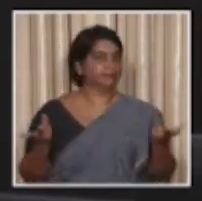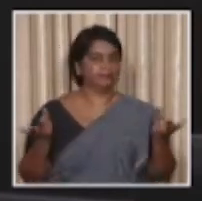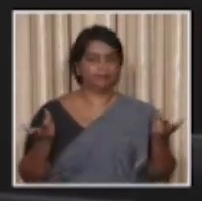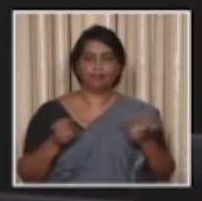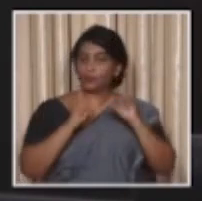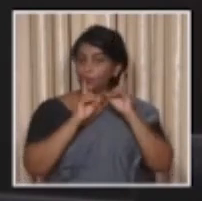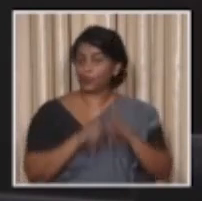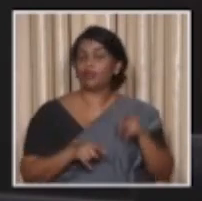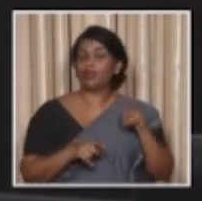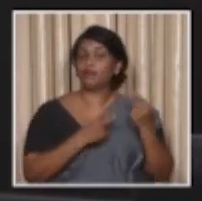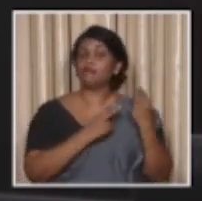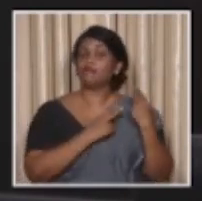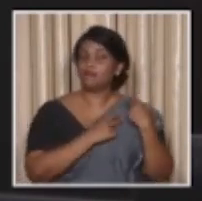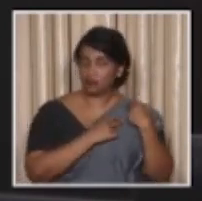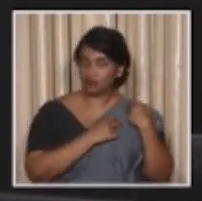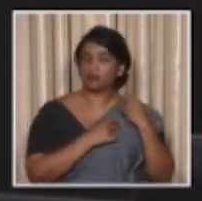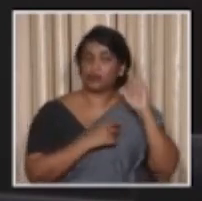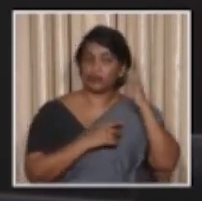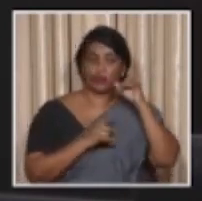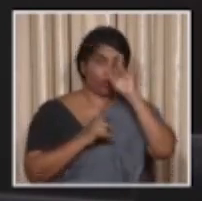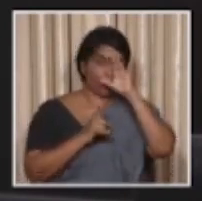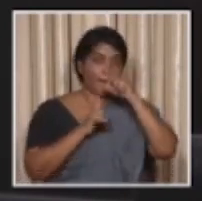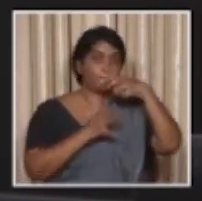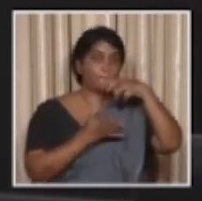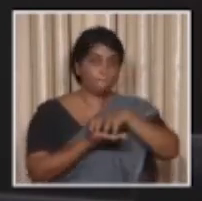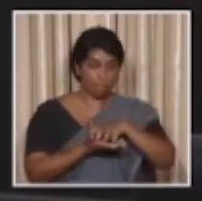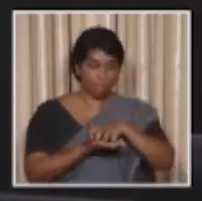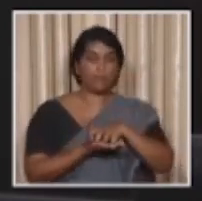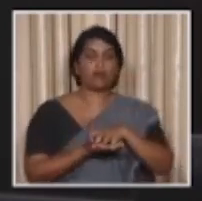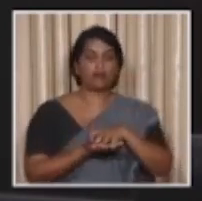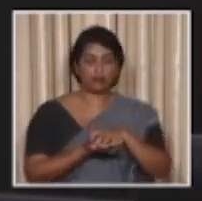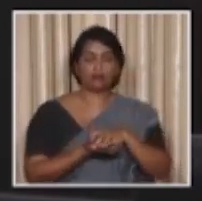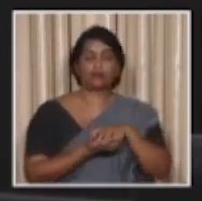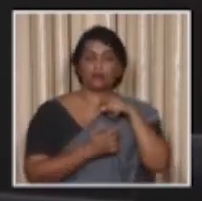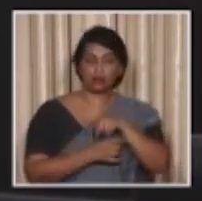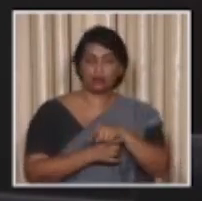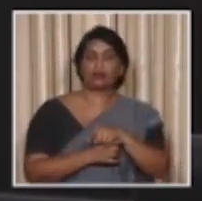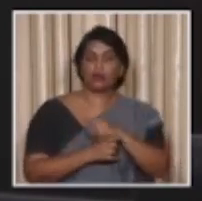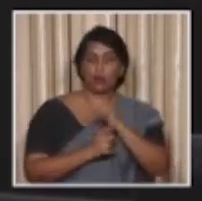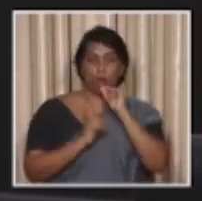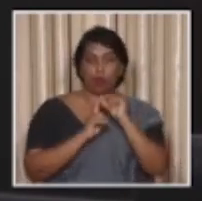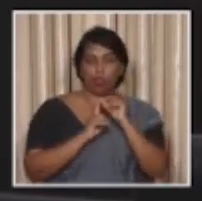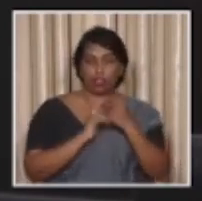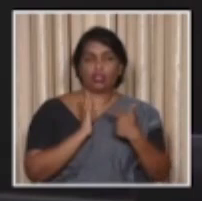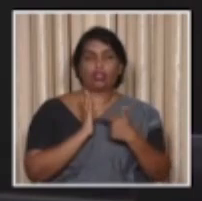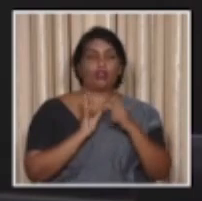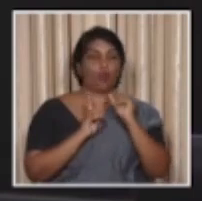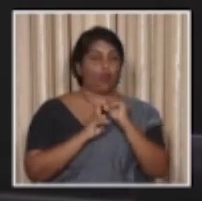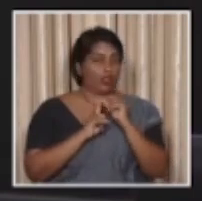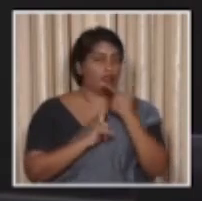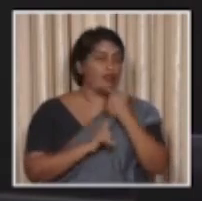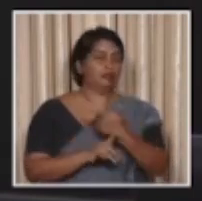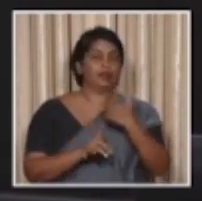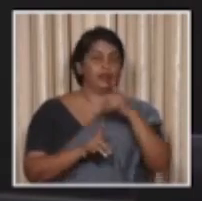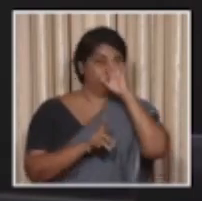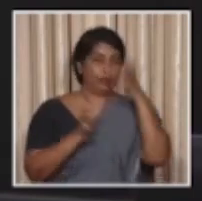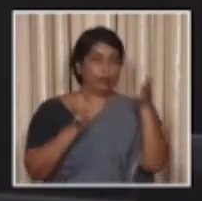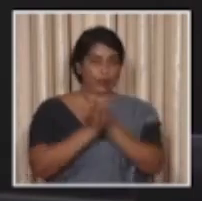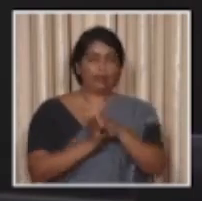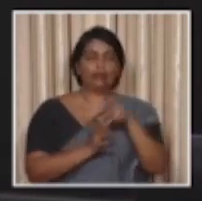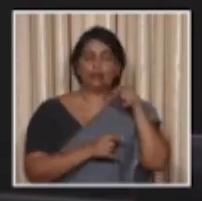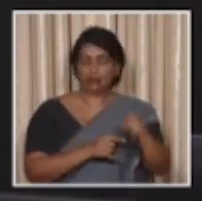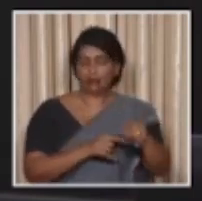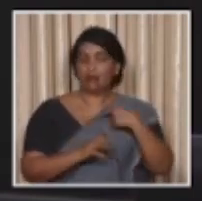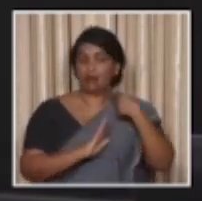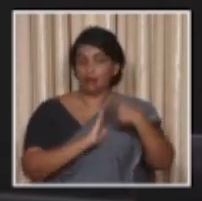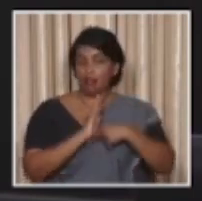අපිට ඒ වගකීමක් විශේෂයෙන් වයඹ පළාත ගත්තහම සත්කෝරළේ මේ කාරණාව අපිට වැදගත් වෙනවා. විතරක් නෙවෙයි, විශේෂයෙන්